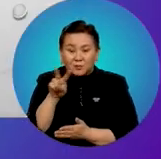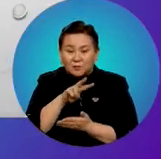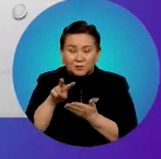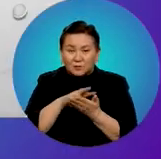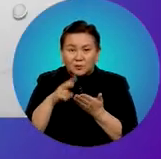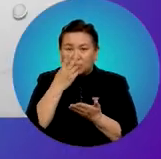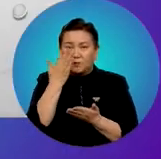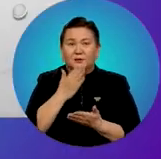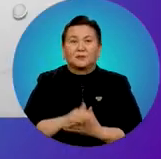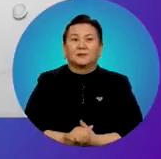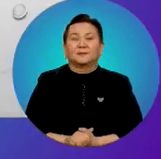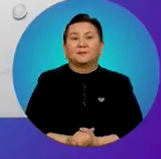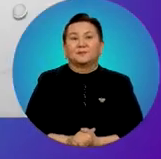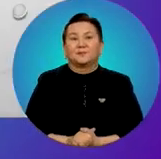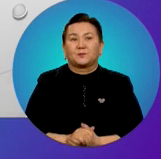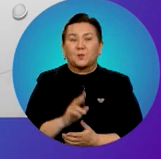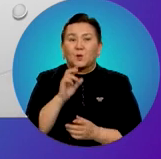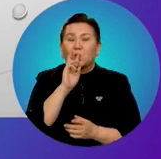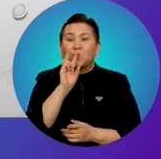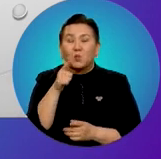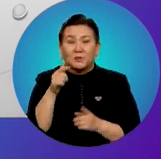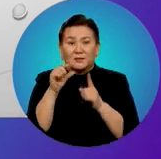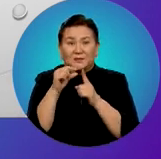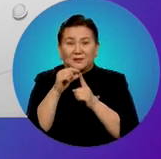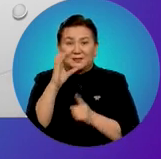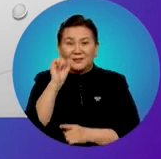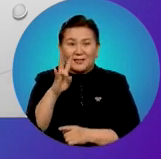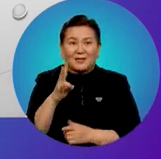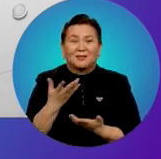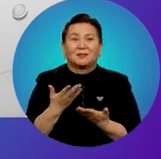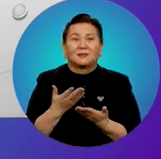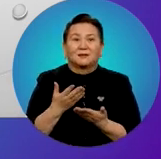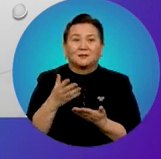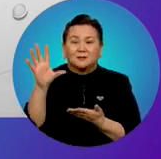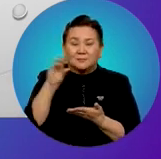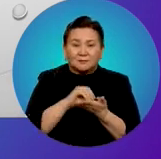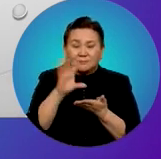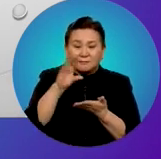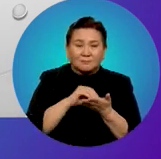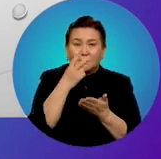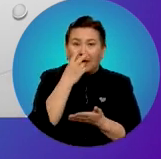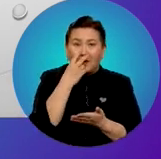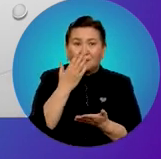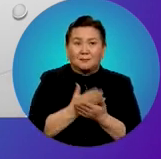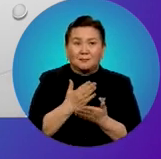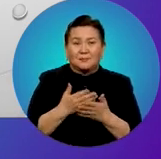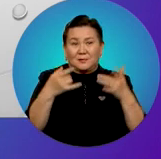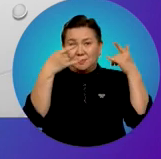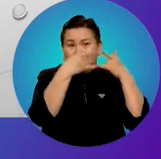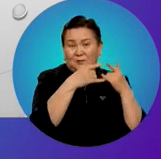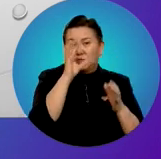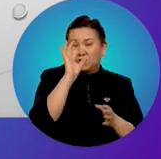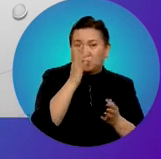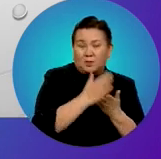хөвчөдөө. За үгсийн сангийн үг гэхээр бүх эсэнүүдийг хэсгэлж авсан хэсгийг та бүхэн хараараа. Зэрэгцэн нийлмэл үг байна